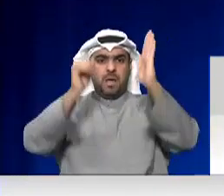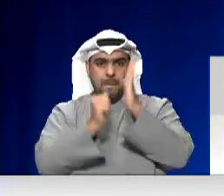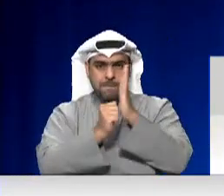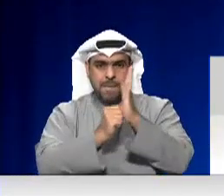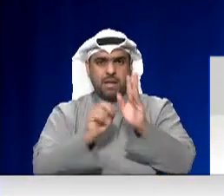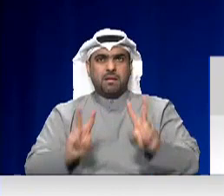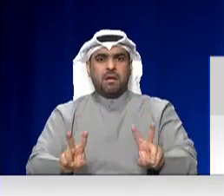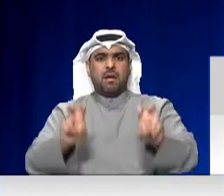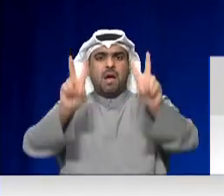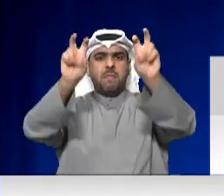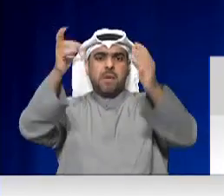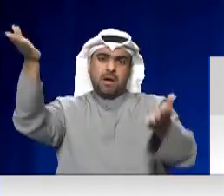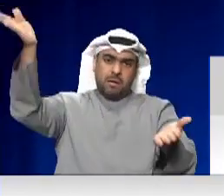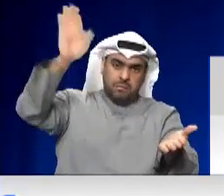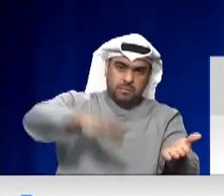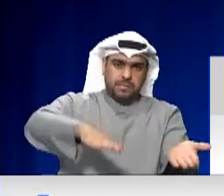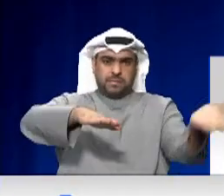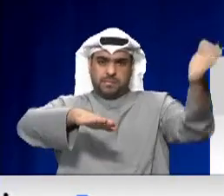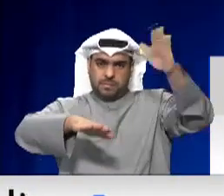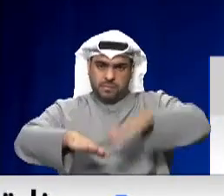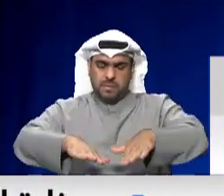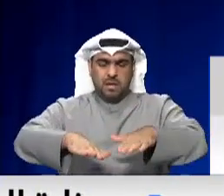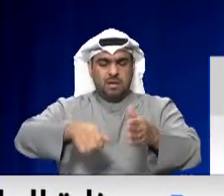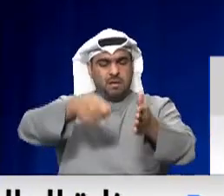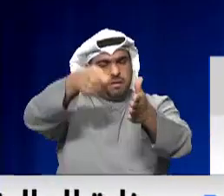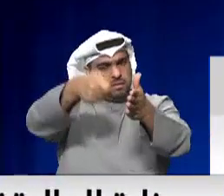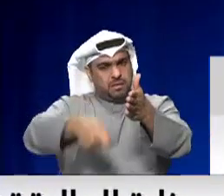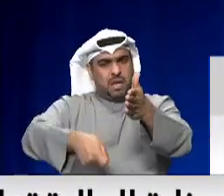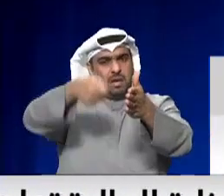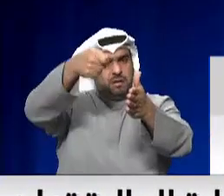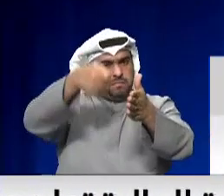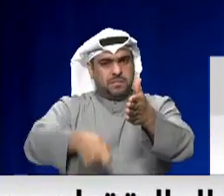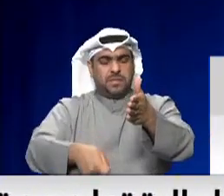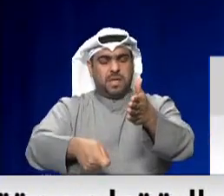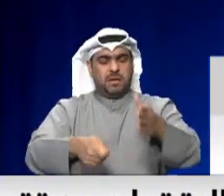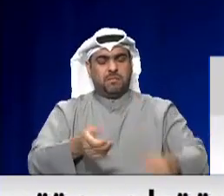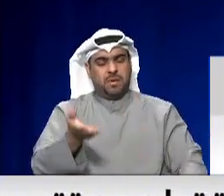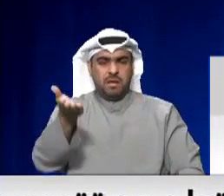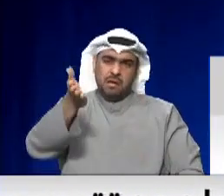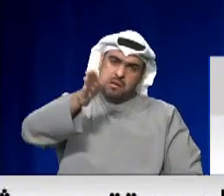سموه خالص تعازيه وصادق مواساته لفخامته ولأسر